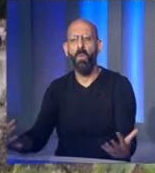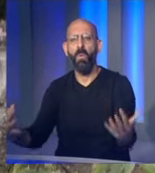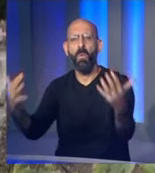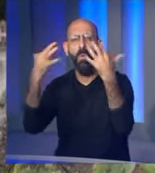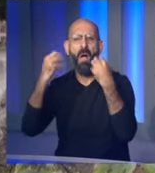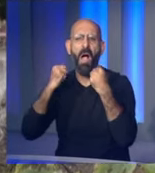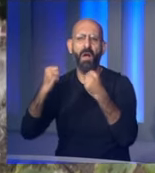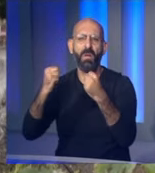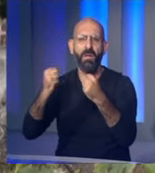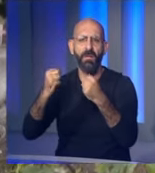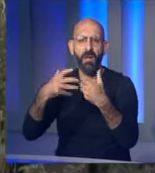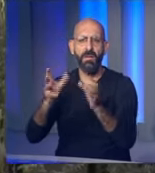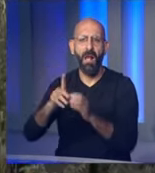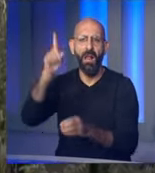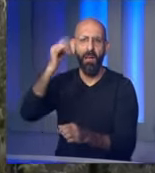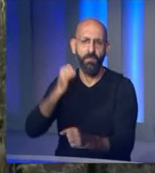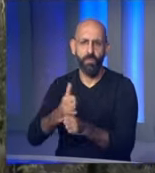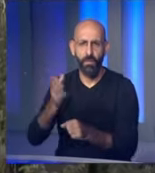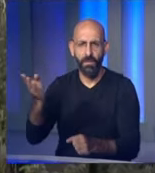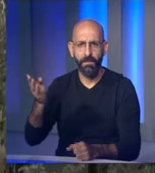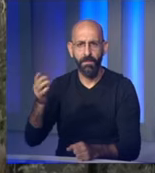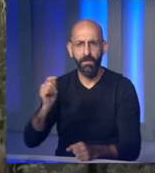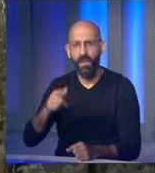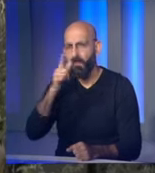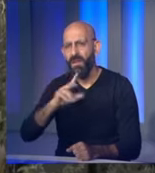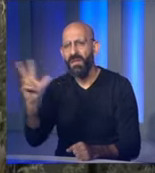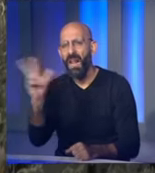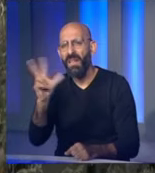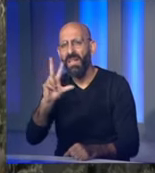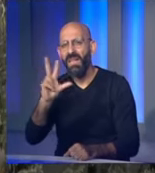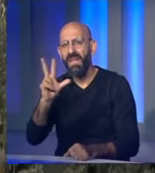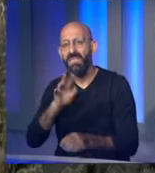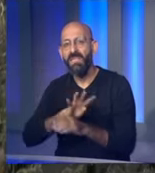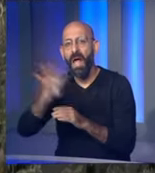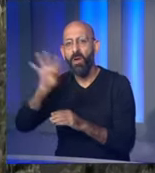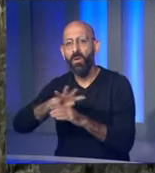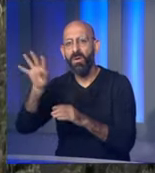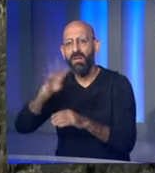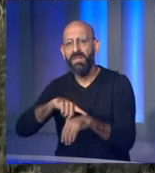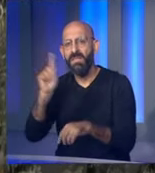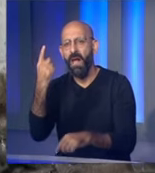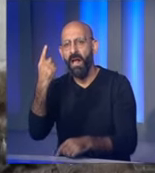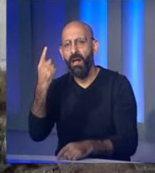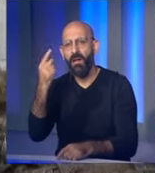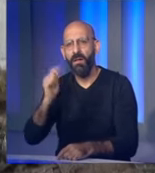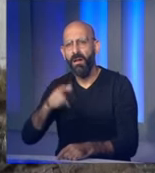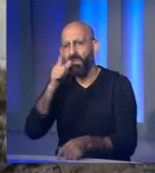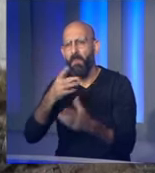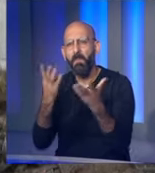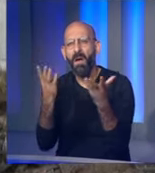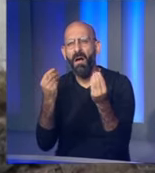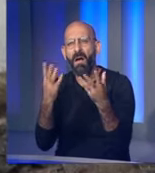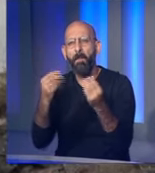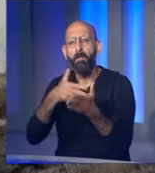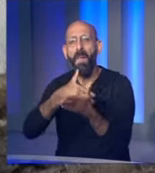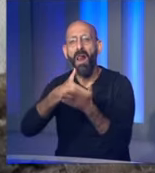من المسيرات الانقضاض باتجاه منطقه صفد كما تجدد ضوي صفارات الانذار في المطله واعلام العدو تحدث عن سقوط صاروخ على مبنى